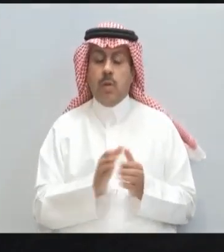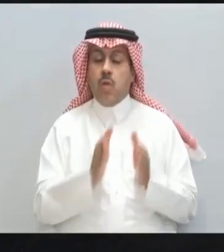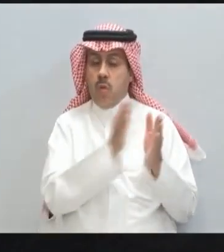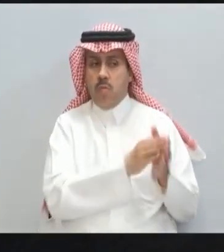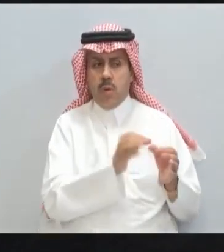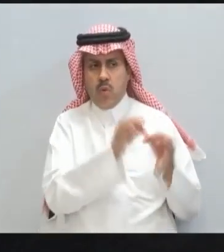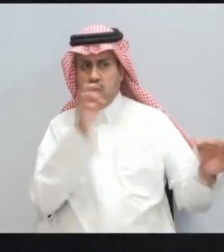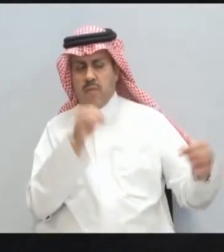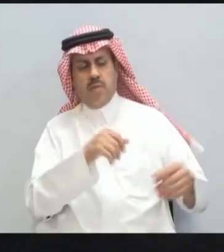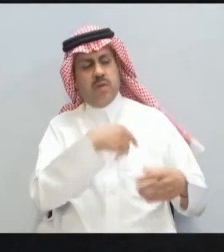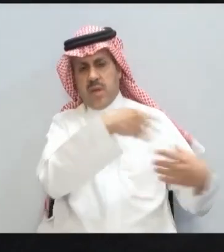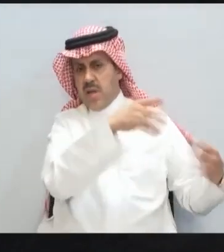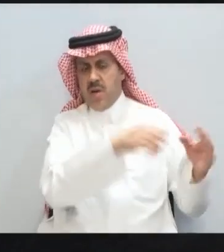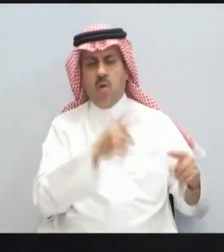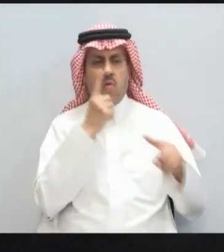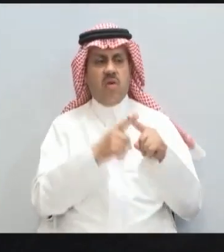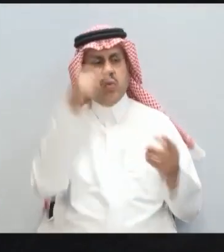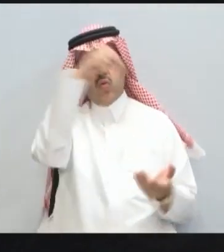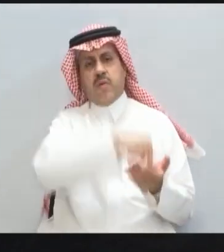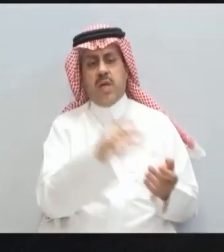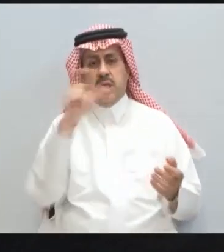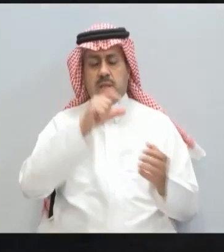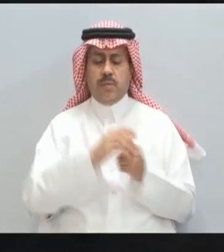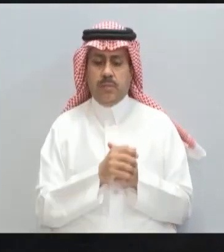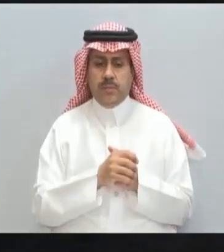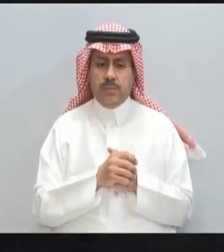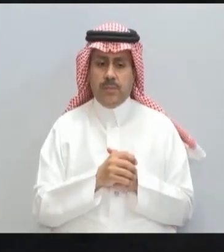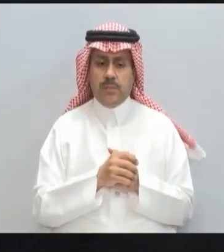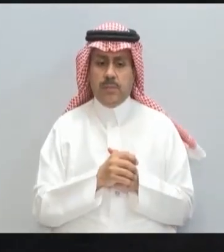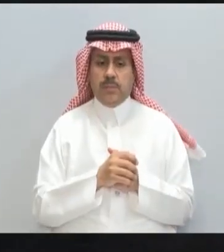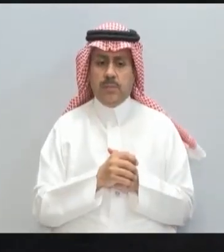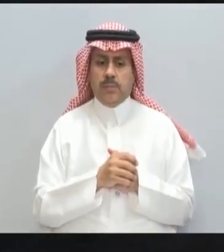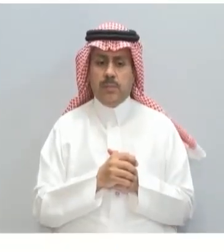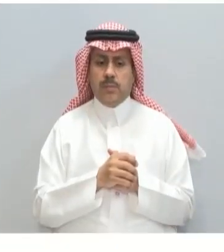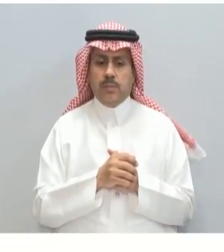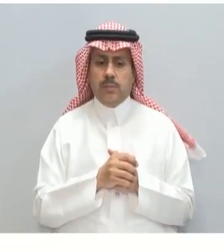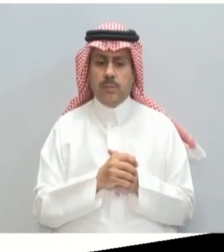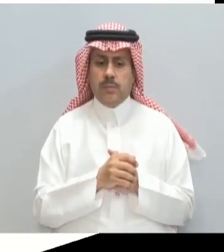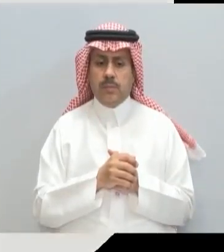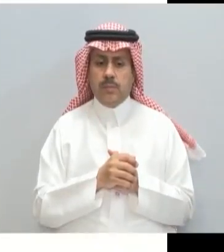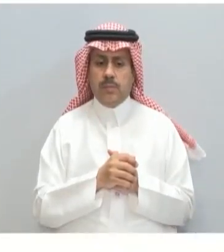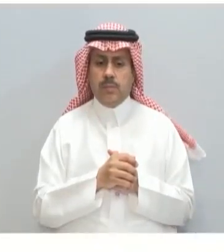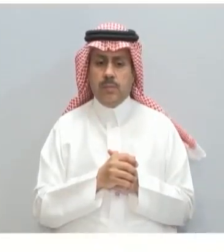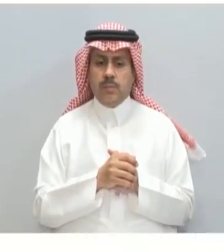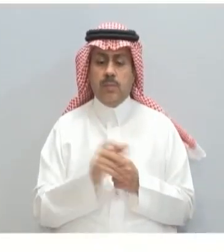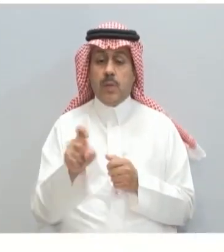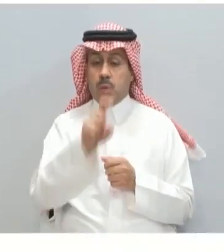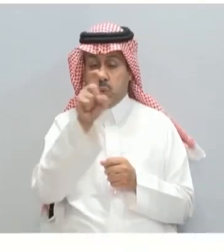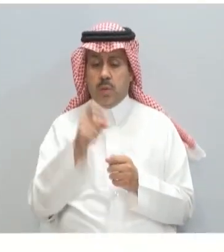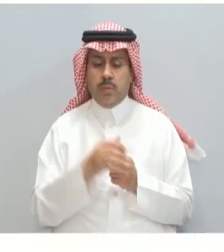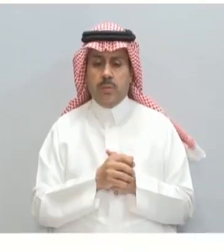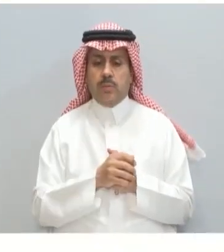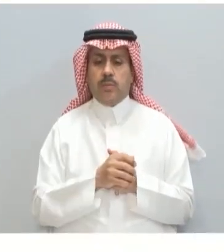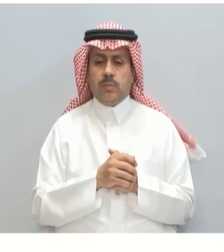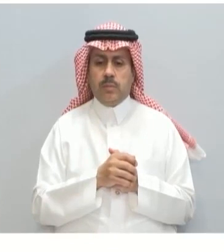وكذلك هو يصد الناس عن الدخول في دين الله سبحانه وتعالى ناتي ايها الطلاب والطالبات ايضا